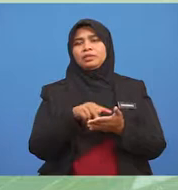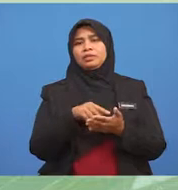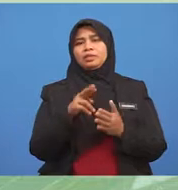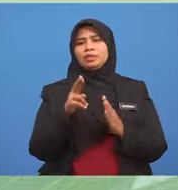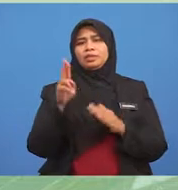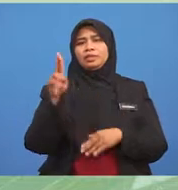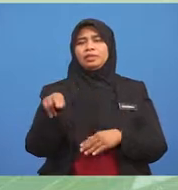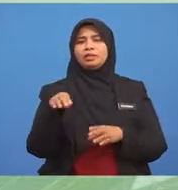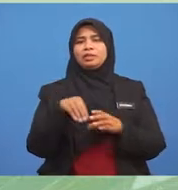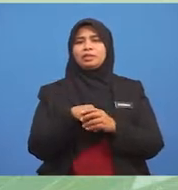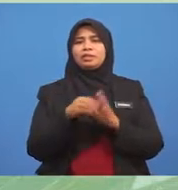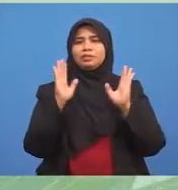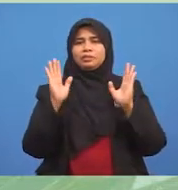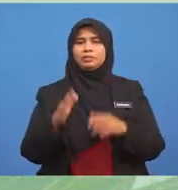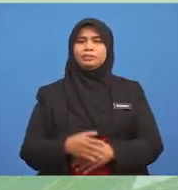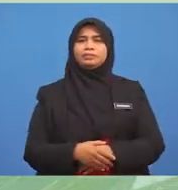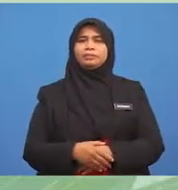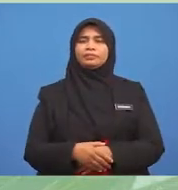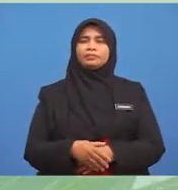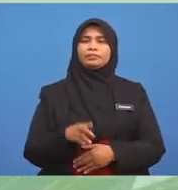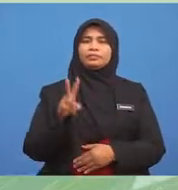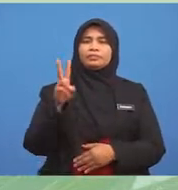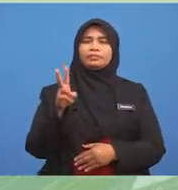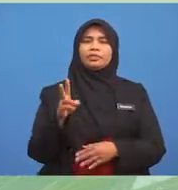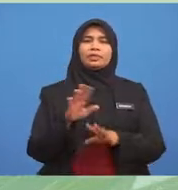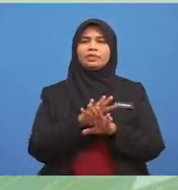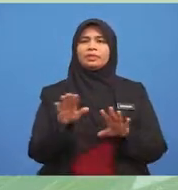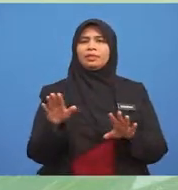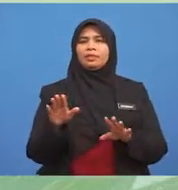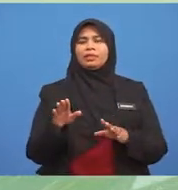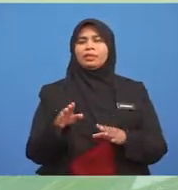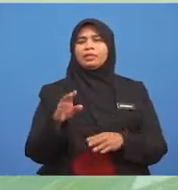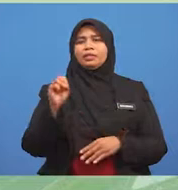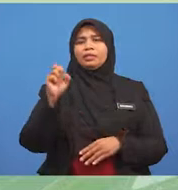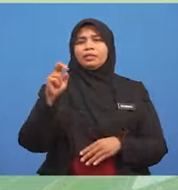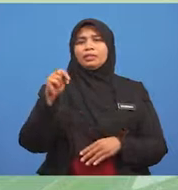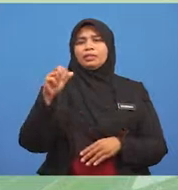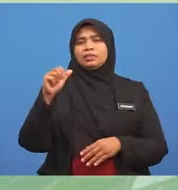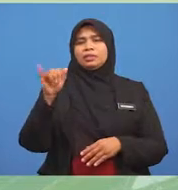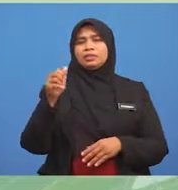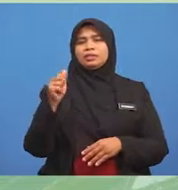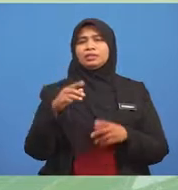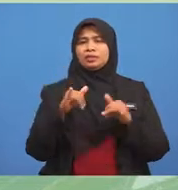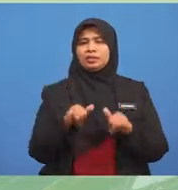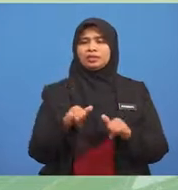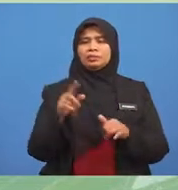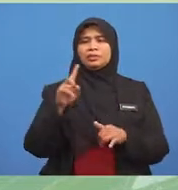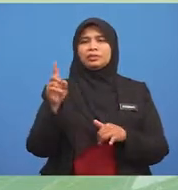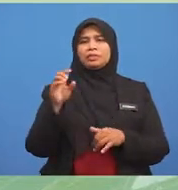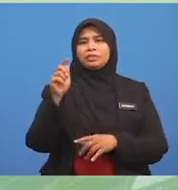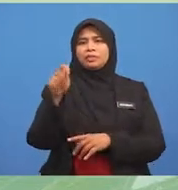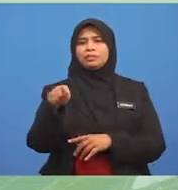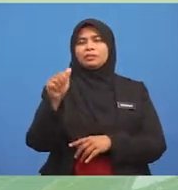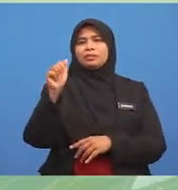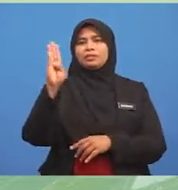solat. Seterusnya, tidak sengaja meninggalkan mana-mana sunat abad seperti